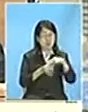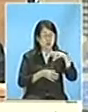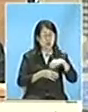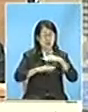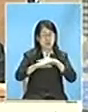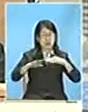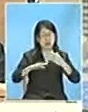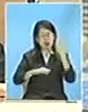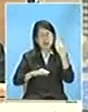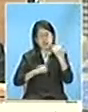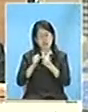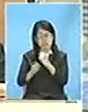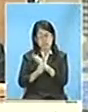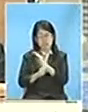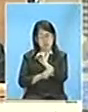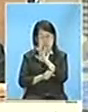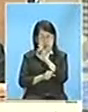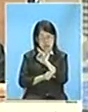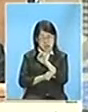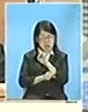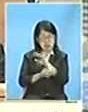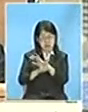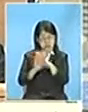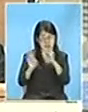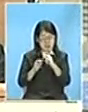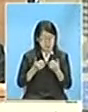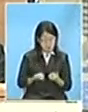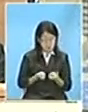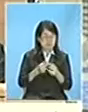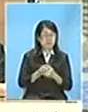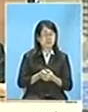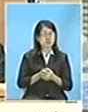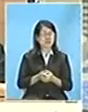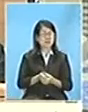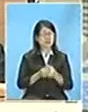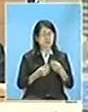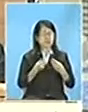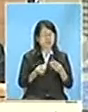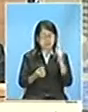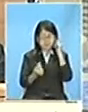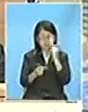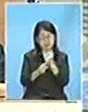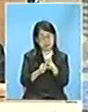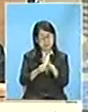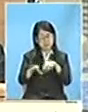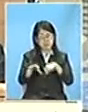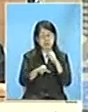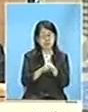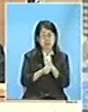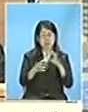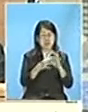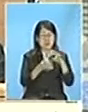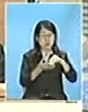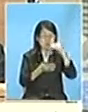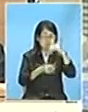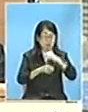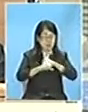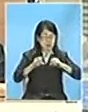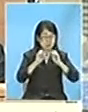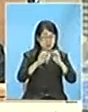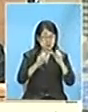ปี48นะครับให้เกิดให้กลับมาเข้าทิศเข้าทางของการจัดการศึกษานะ